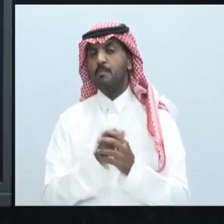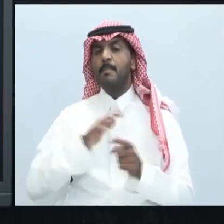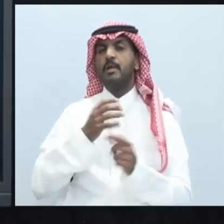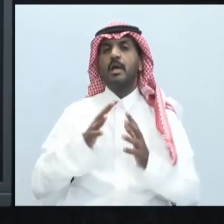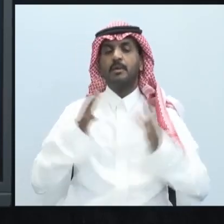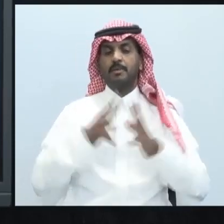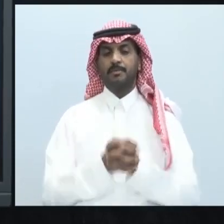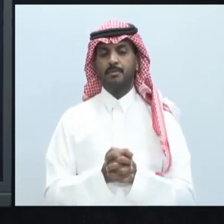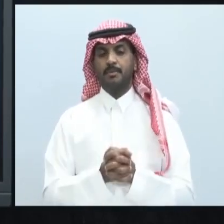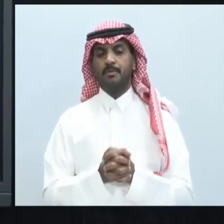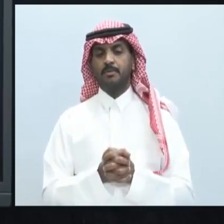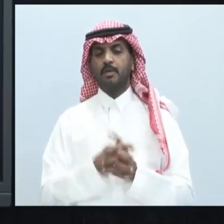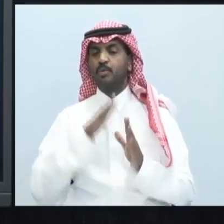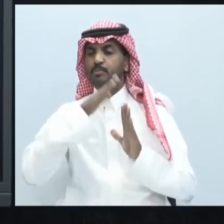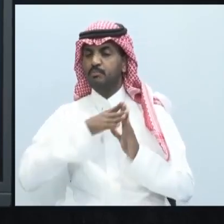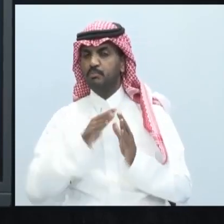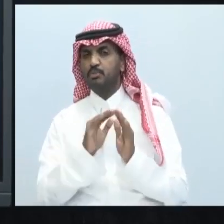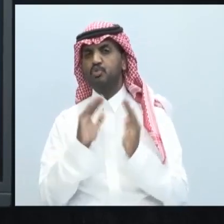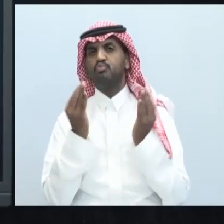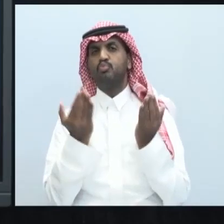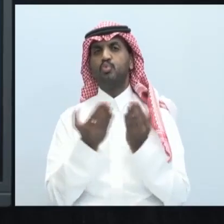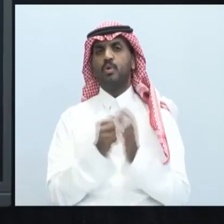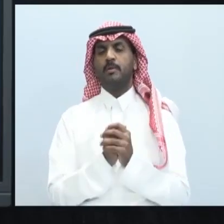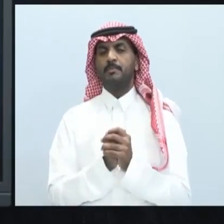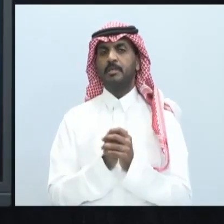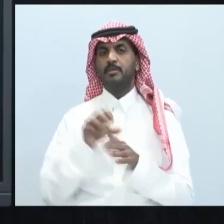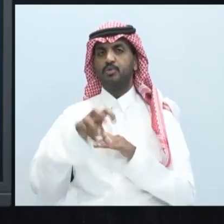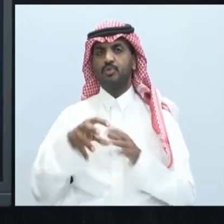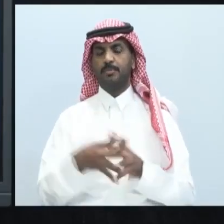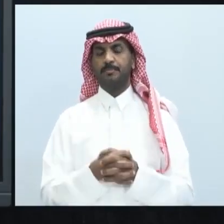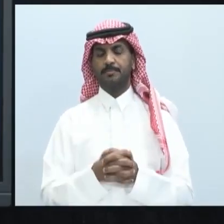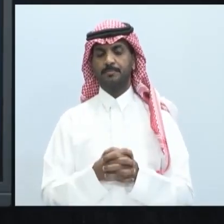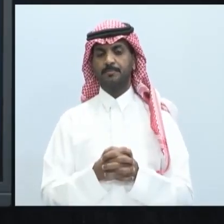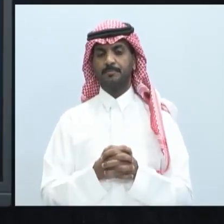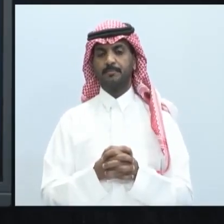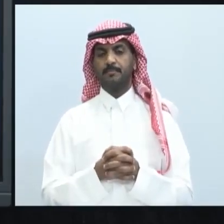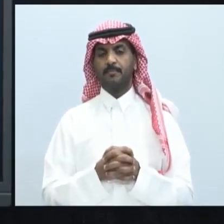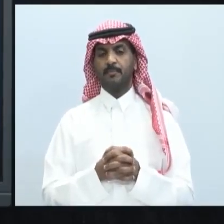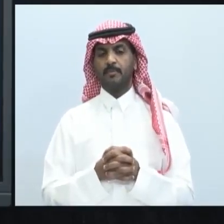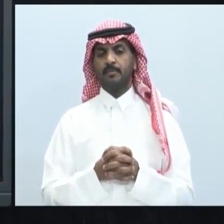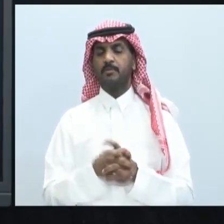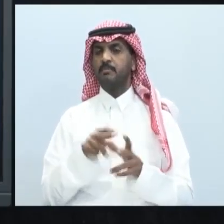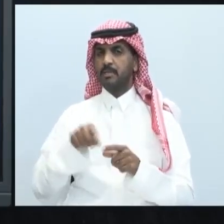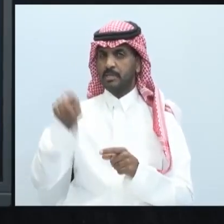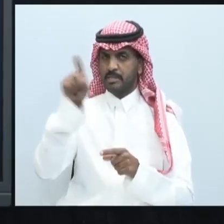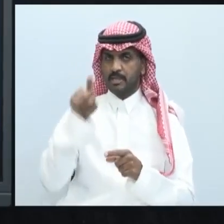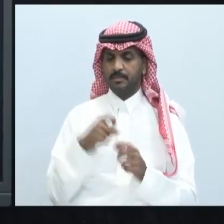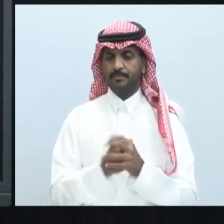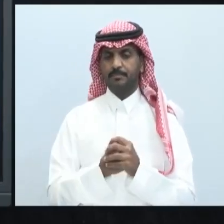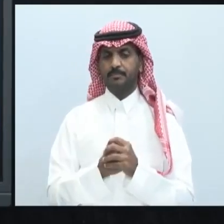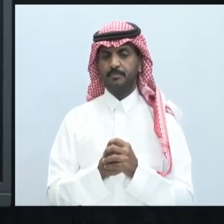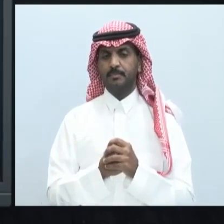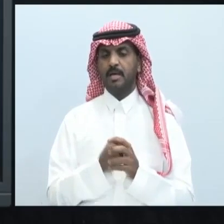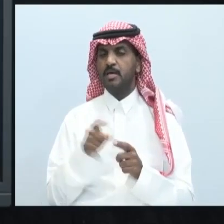اكبر وهي تحتوي على مجموعه من الشعب تحتوي مجموعه ماذا من الشعب ايضا عندما نتساءل ونقول ايضا